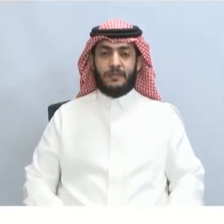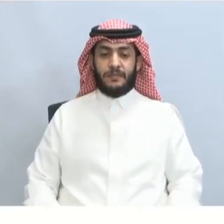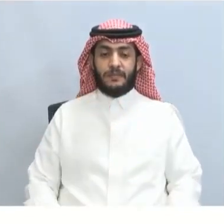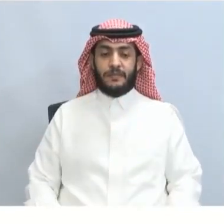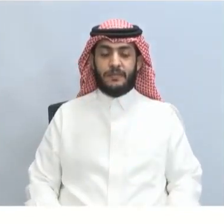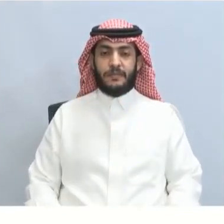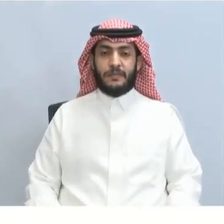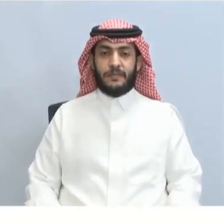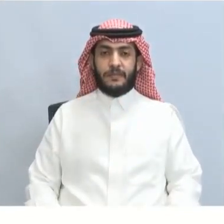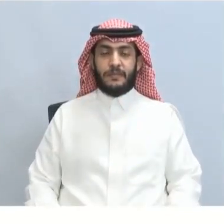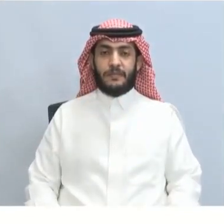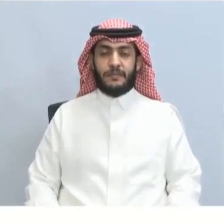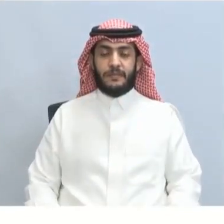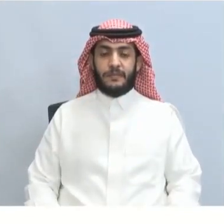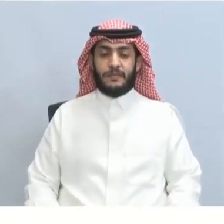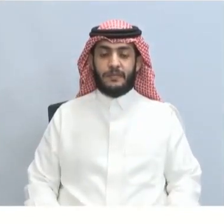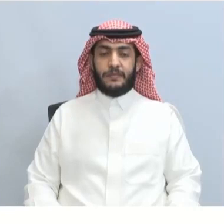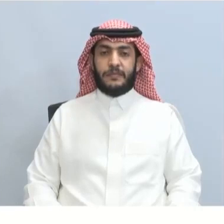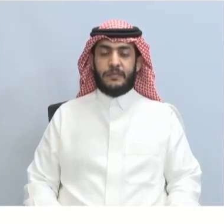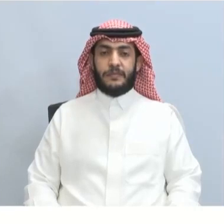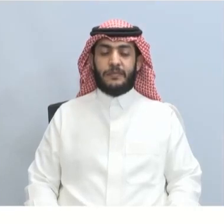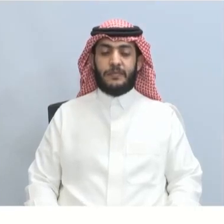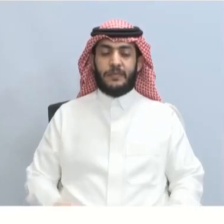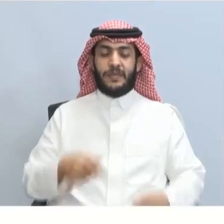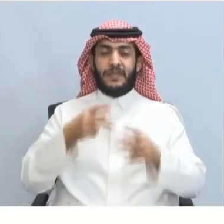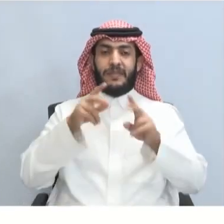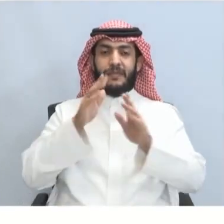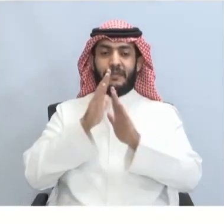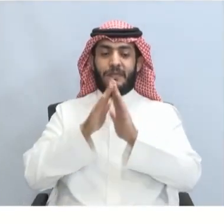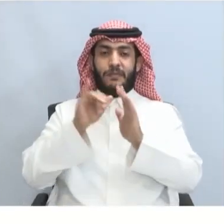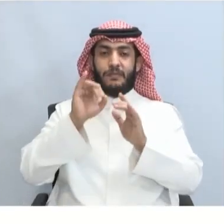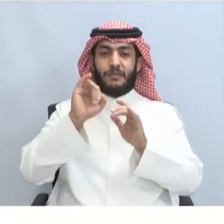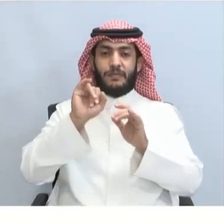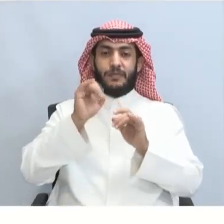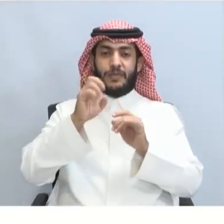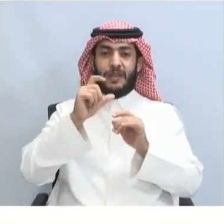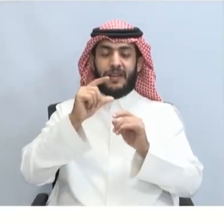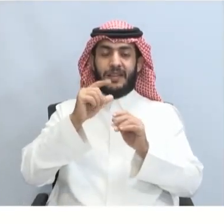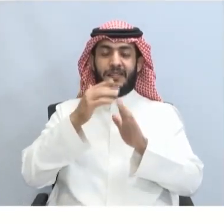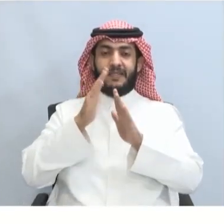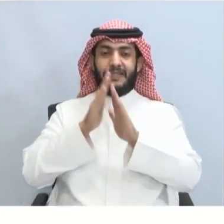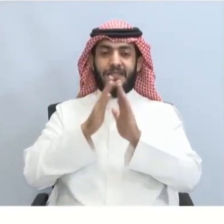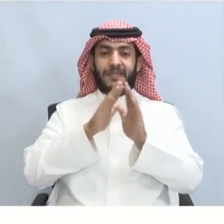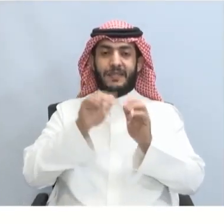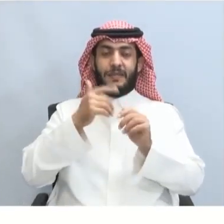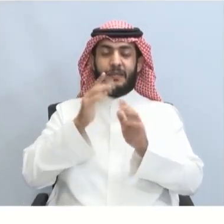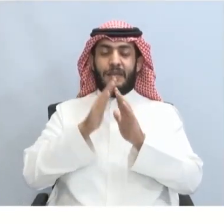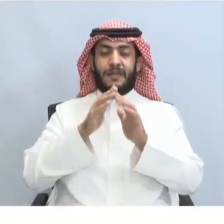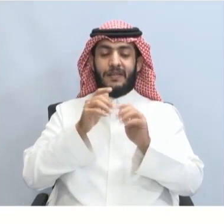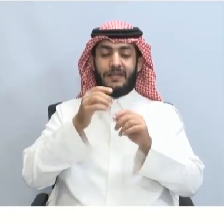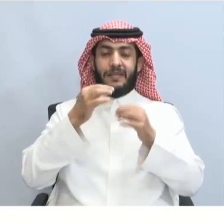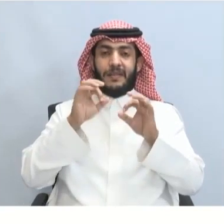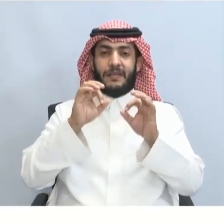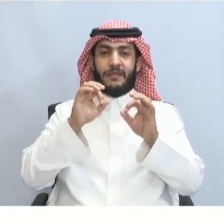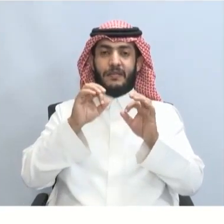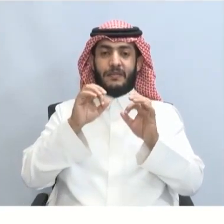التنفيذ عندنا هنا نقوم بفتح المجلد ثم بالنقر على الملف اكزامبل اش